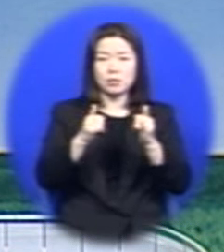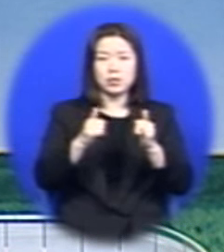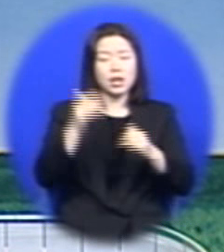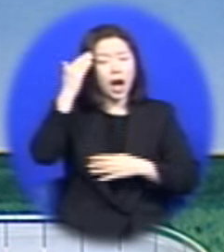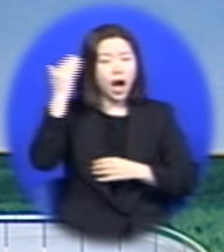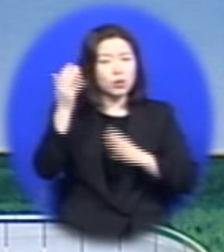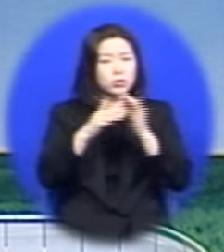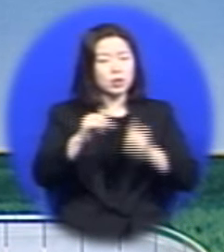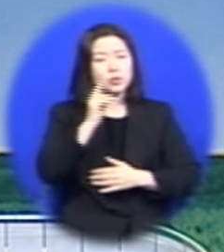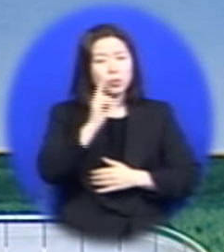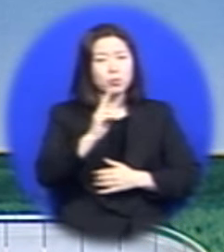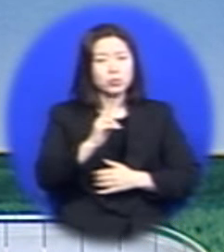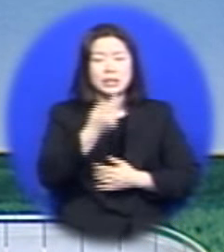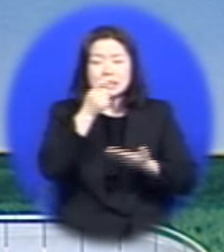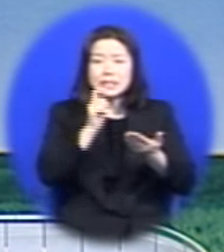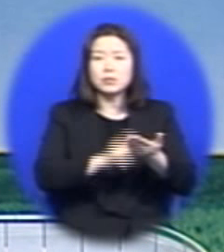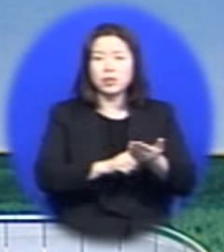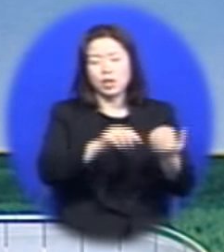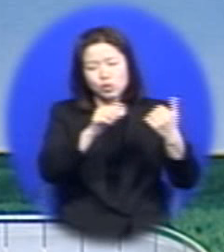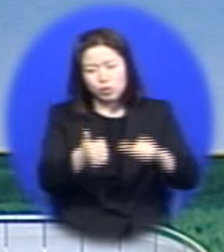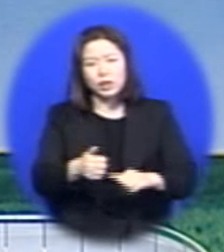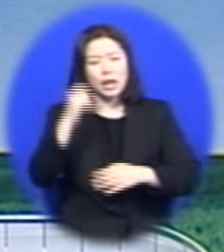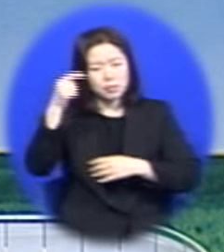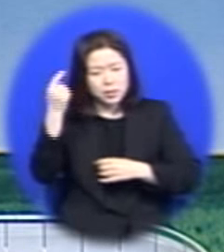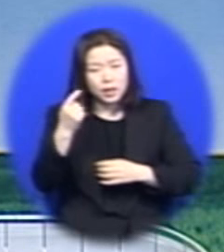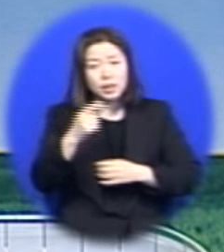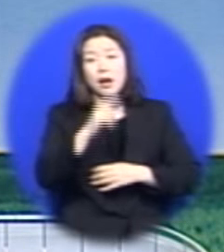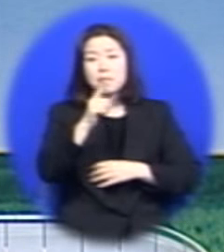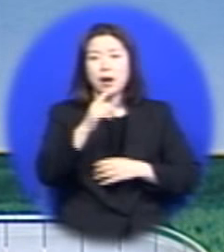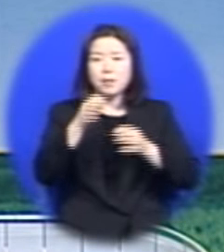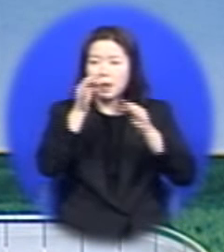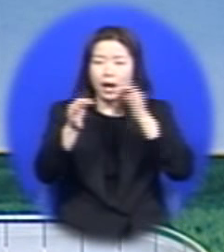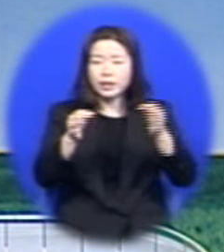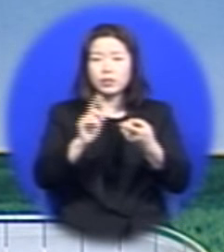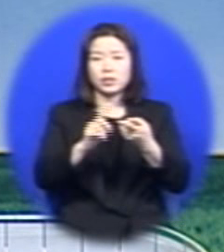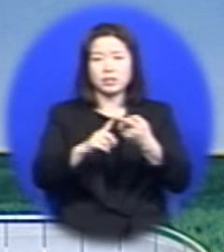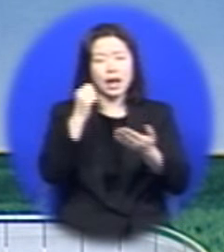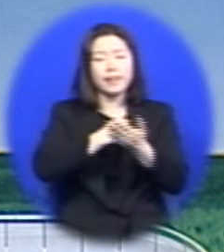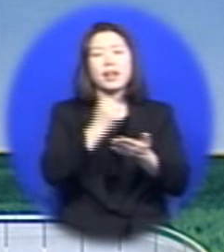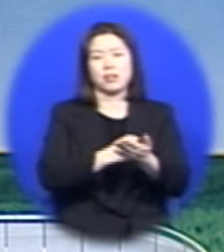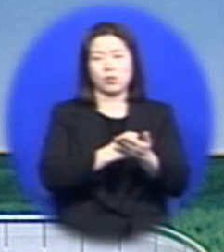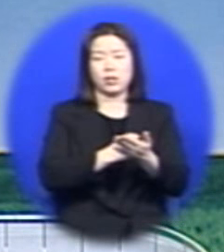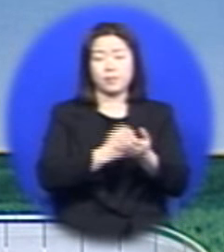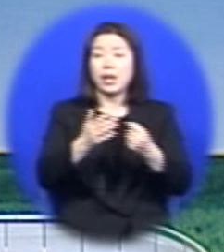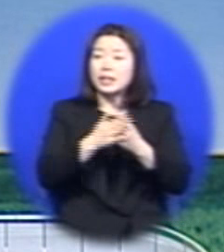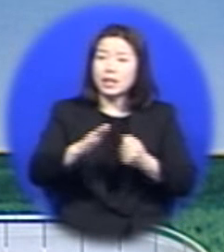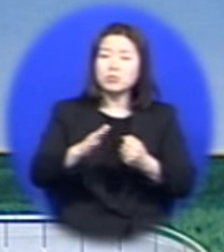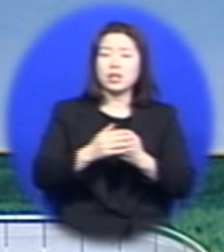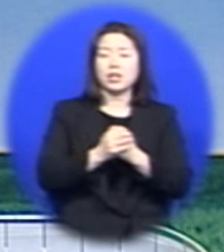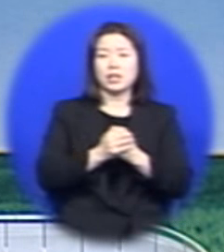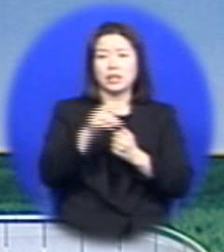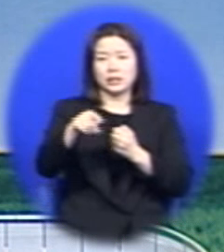죽겠다, 미치겠다 이런 표현을 하는 것에 대해서 안타까워 이야기했어요. 그분은 그래서